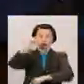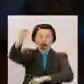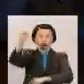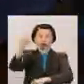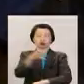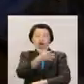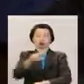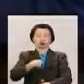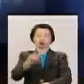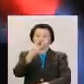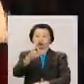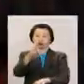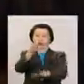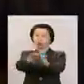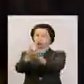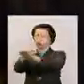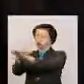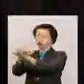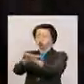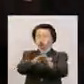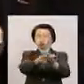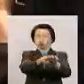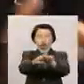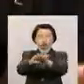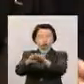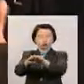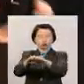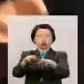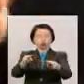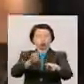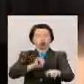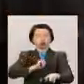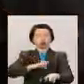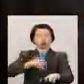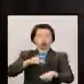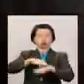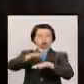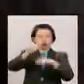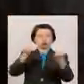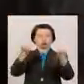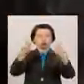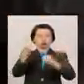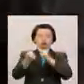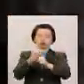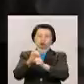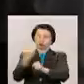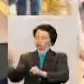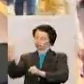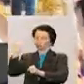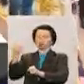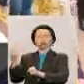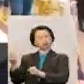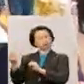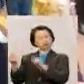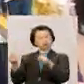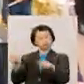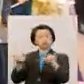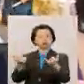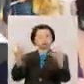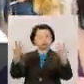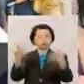yang crowd yang ada kita ada ini, saya rasa lebih ramai daripada tahun sebelum ini. Hari ini